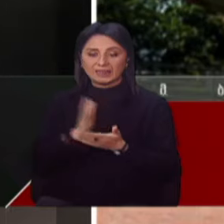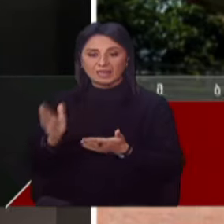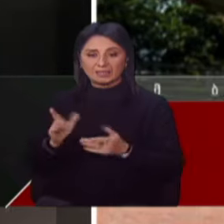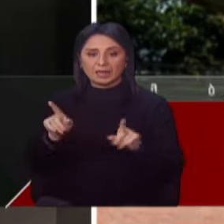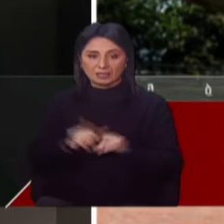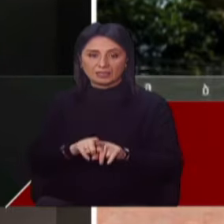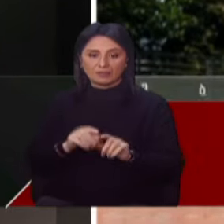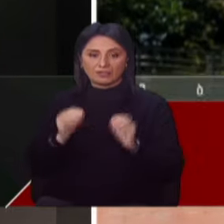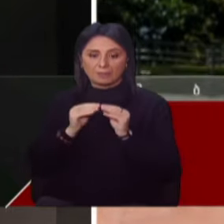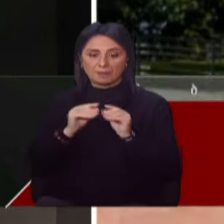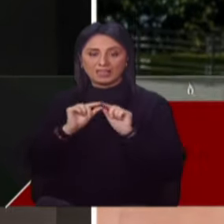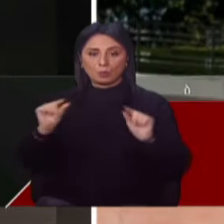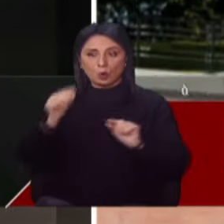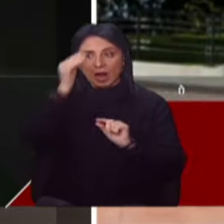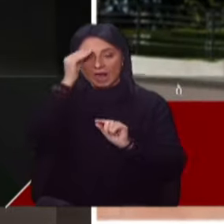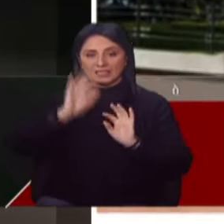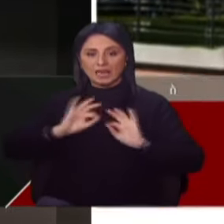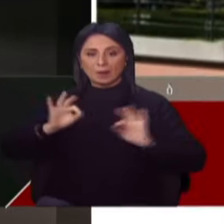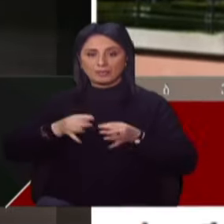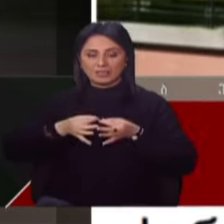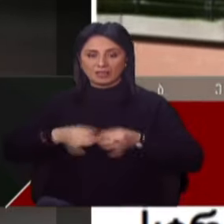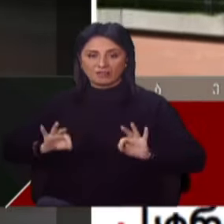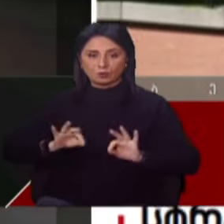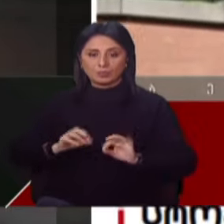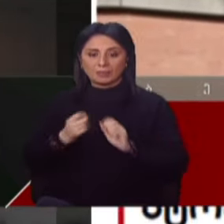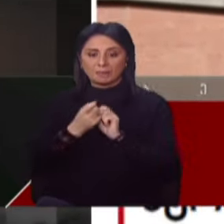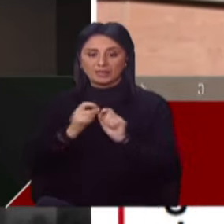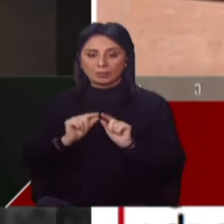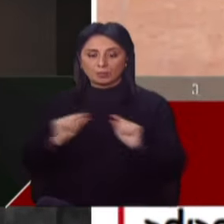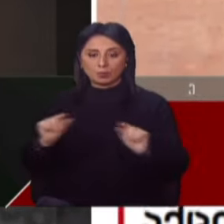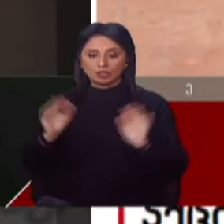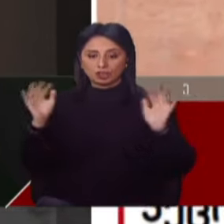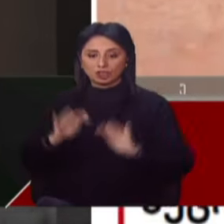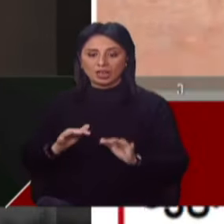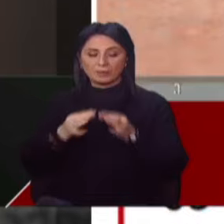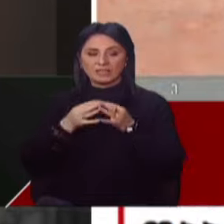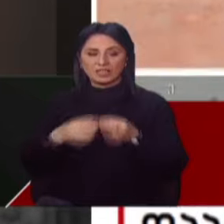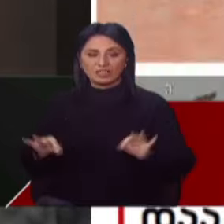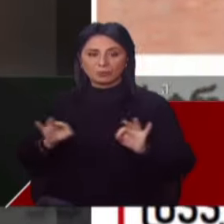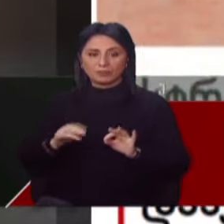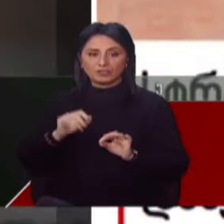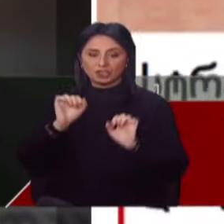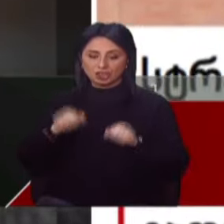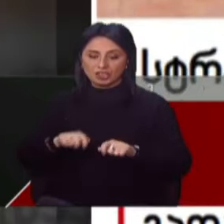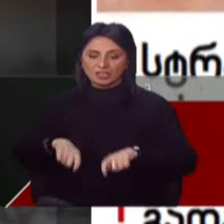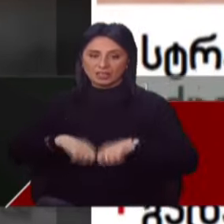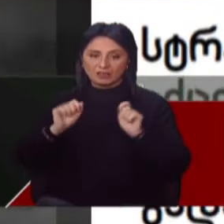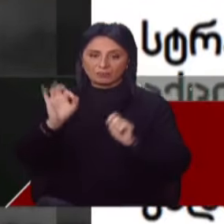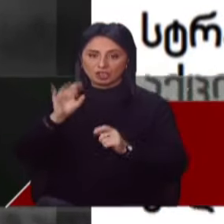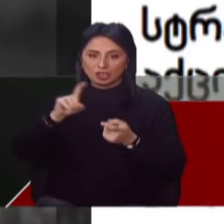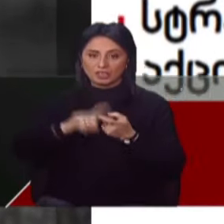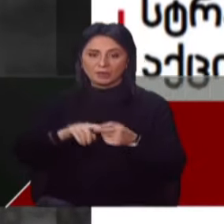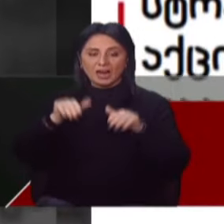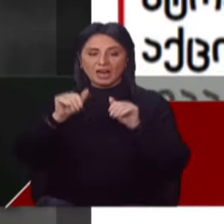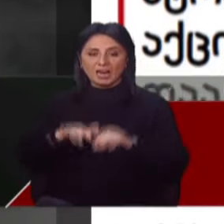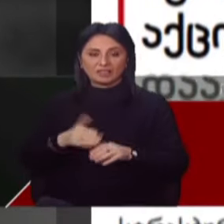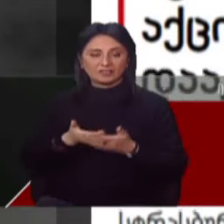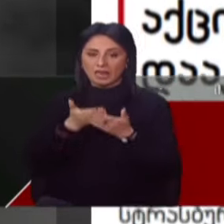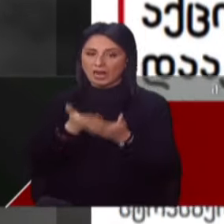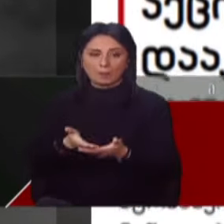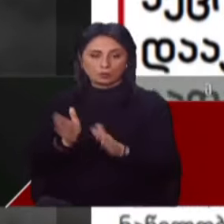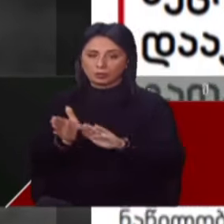ასევე მეათე მუხლის აზრის გამოხატვის თავისუფლება და მ-11 მუხლის შეკრების თავისუფლება შესაძლო დარღვევის შესახებ გადაწყვეტილების